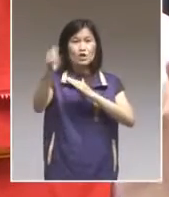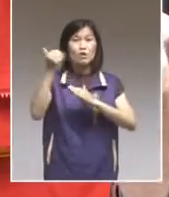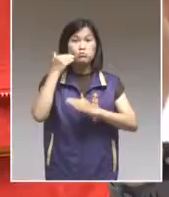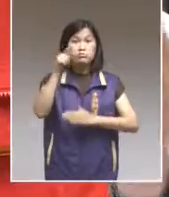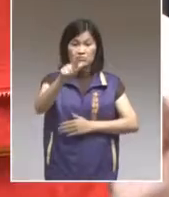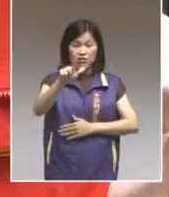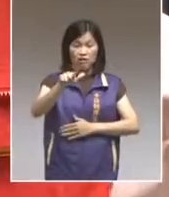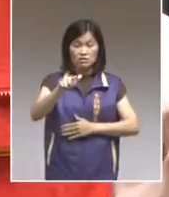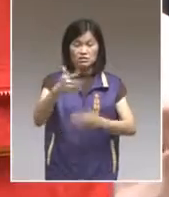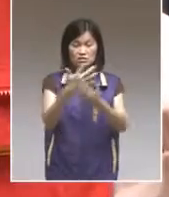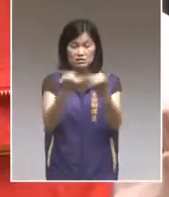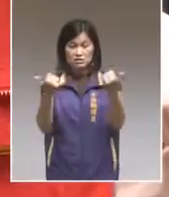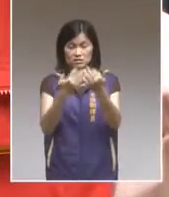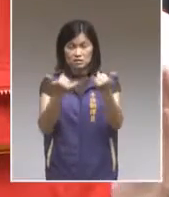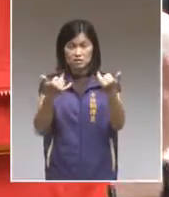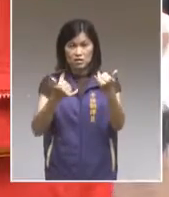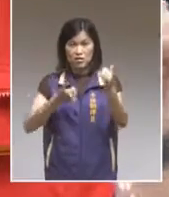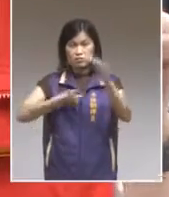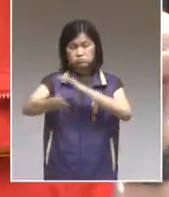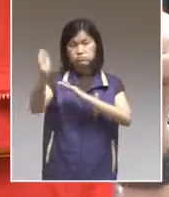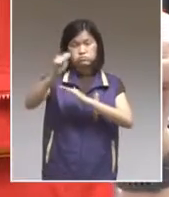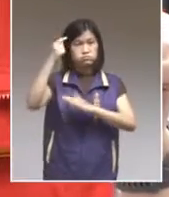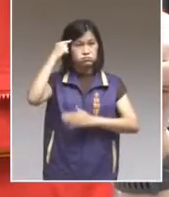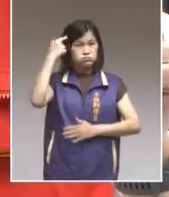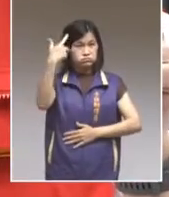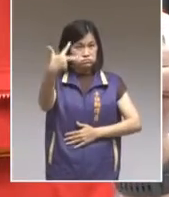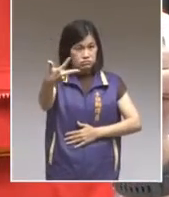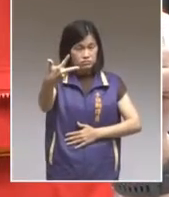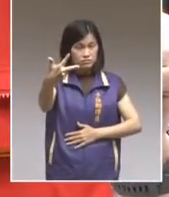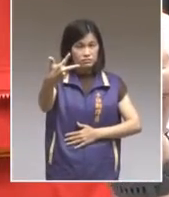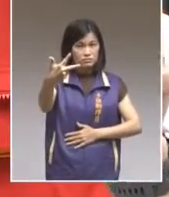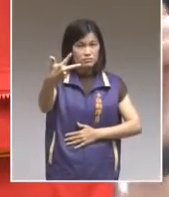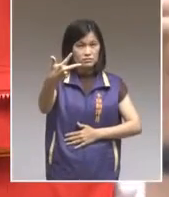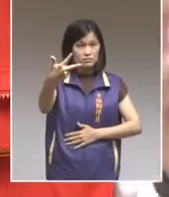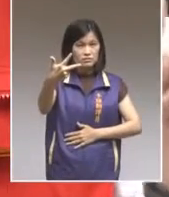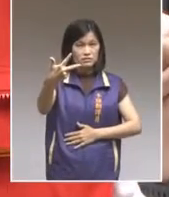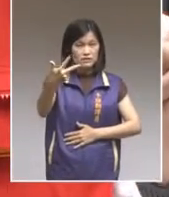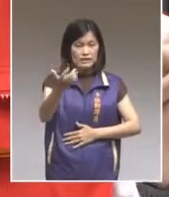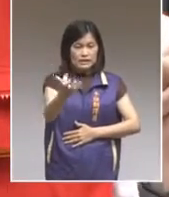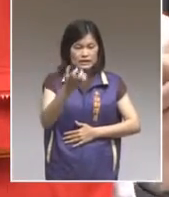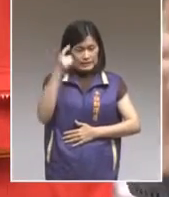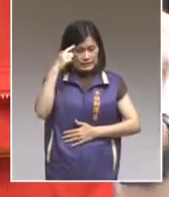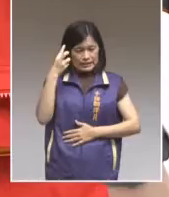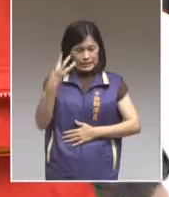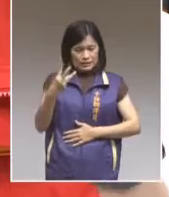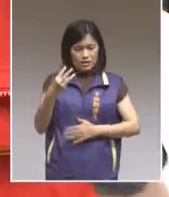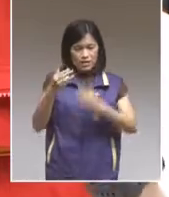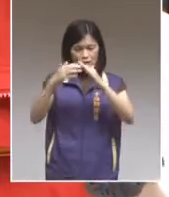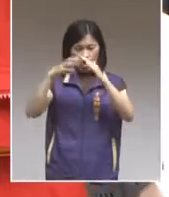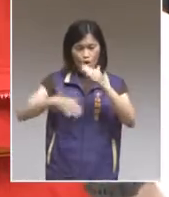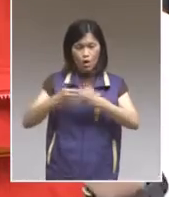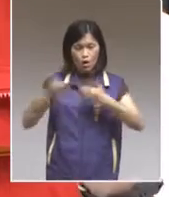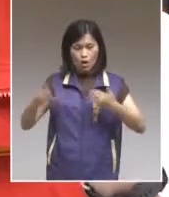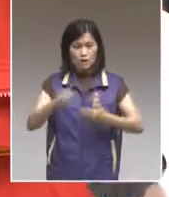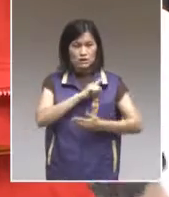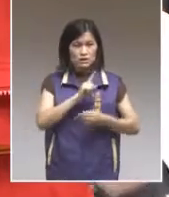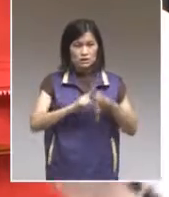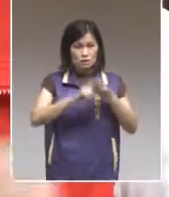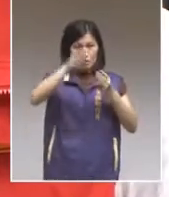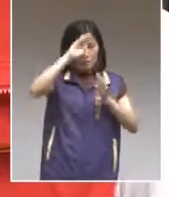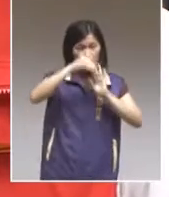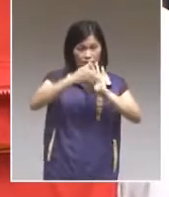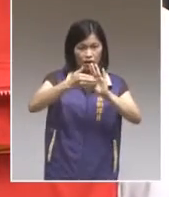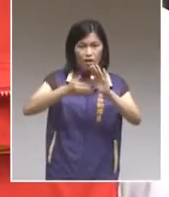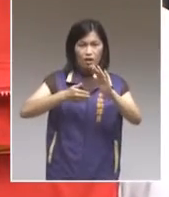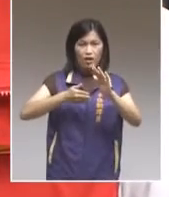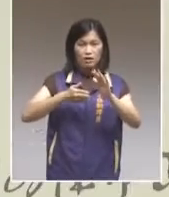师或同学，7天，前面的居家隔离3天，自主防疫的4天都不可以到